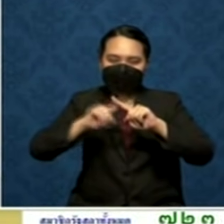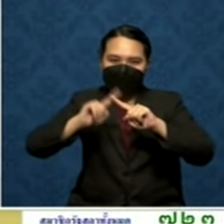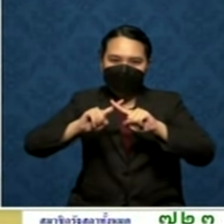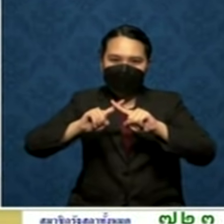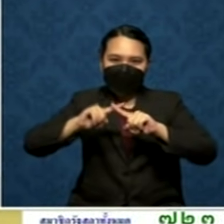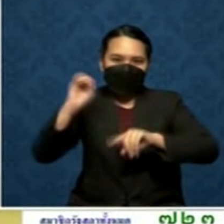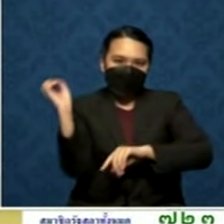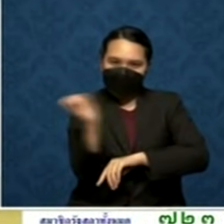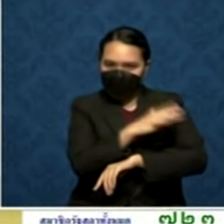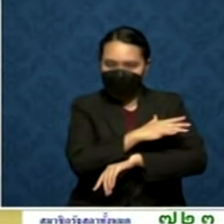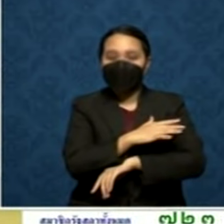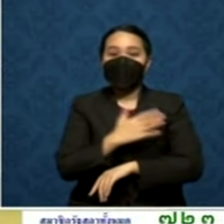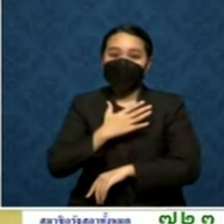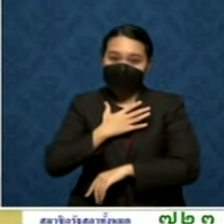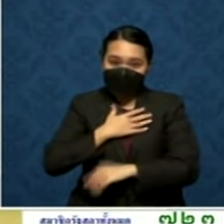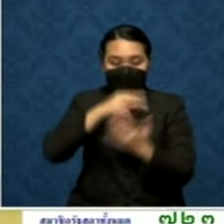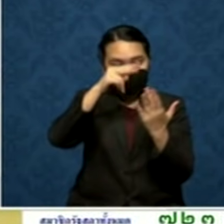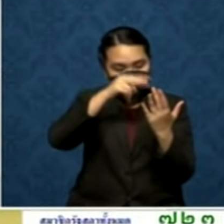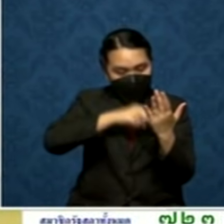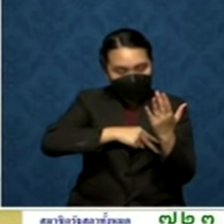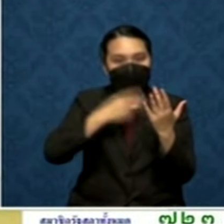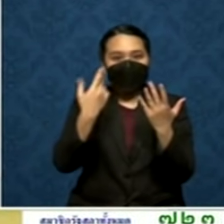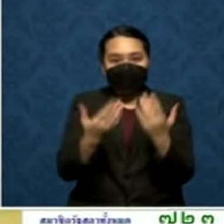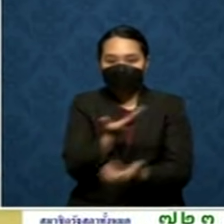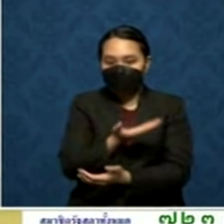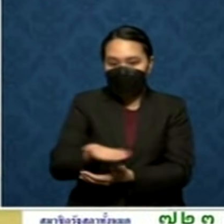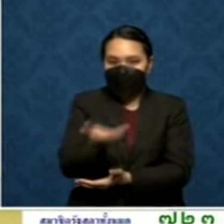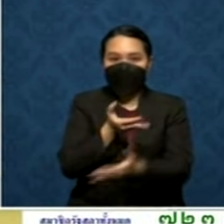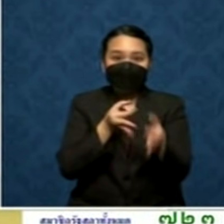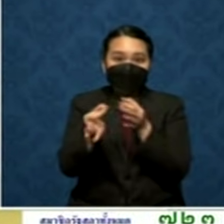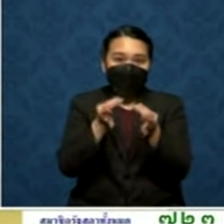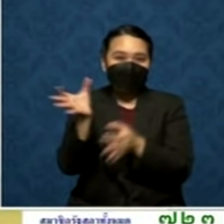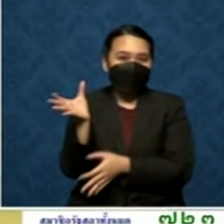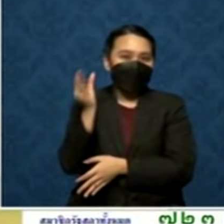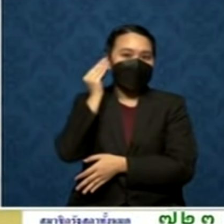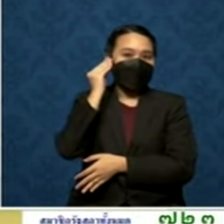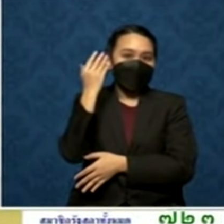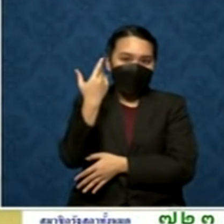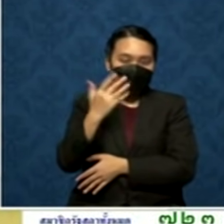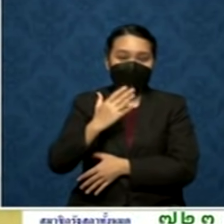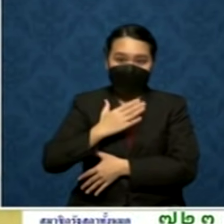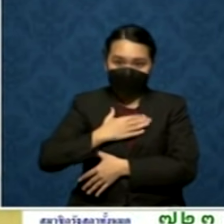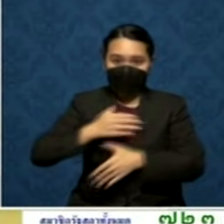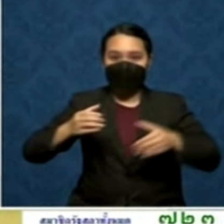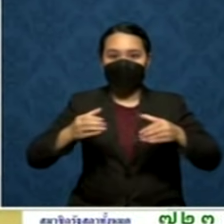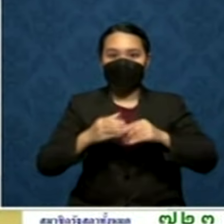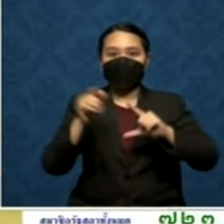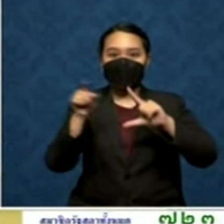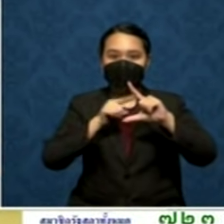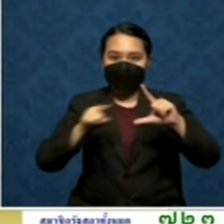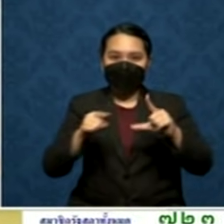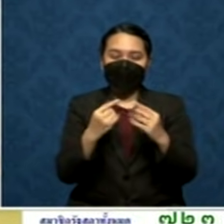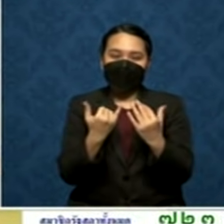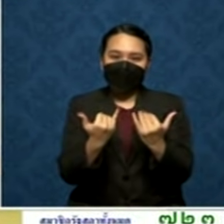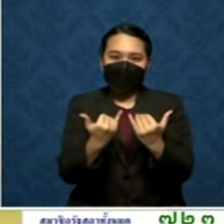แม่เมื่อผมไม่อ่านแล้วก็ได้ฟังคำชี้แจงผมและพรรคสมาชิกพรรคเอาไปก็ไม่มีเหตุผลใดครับ